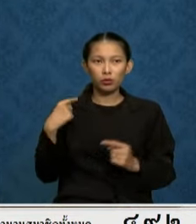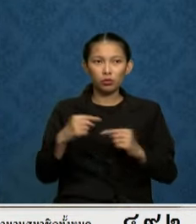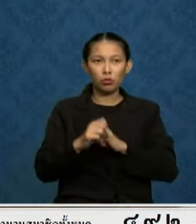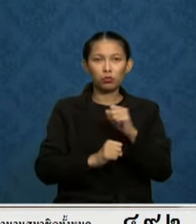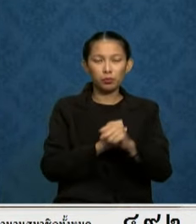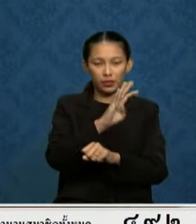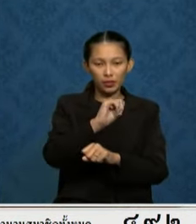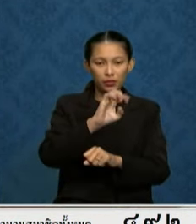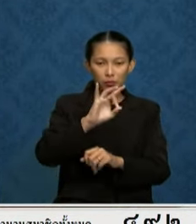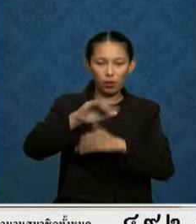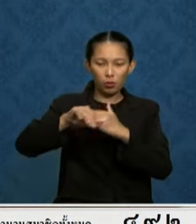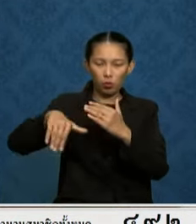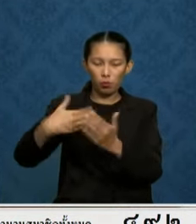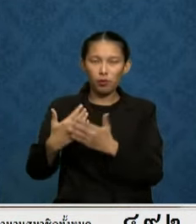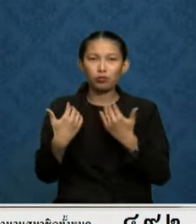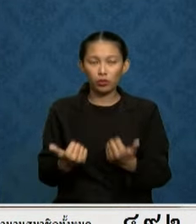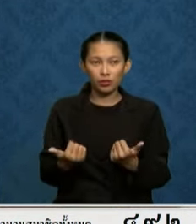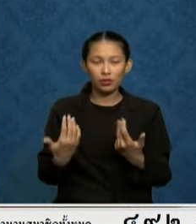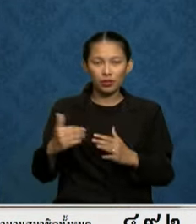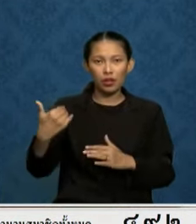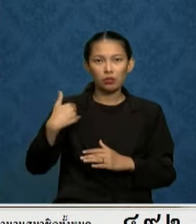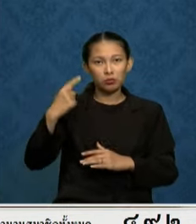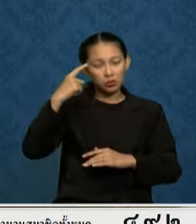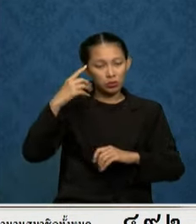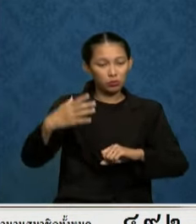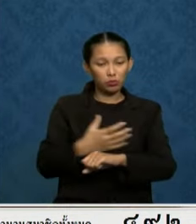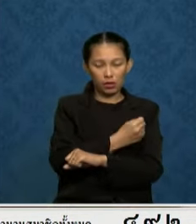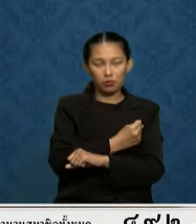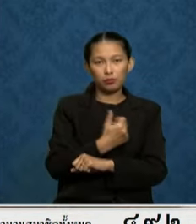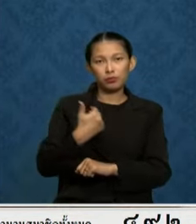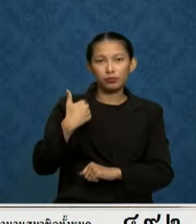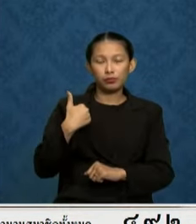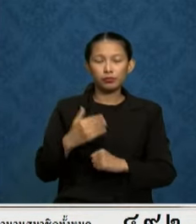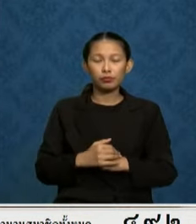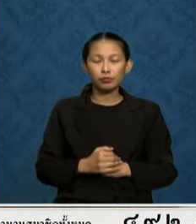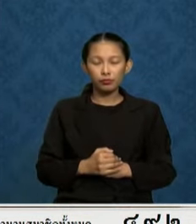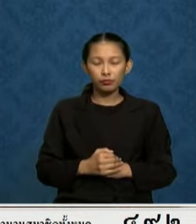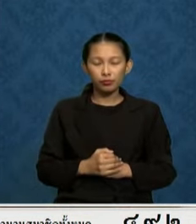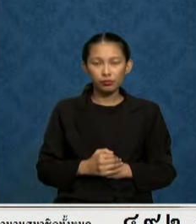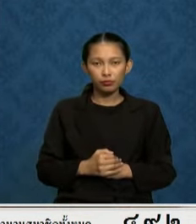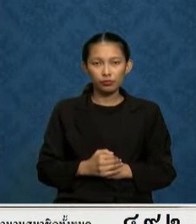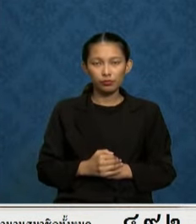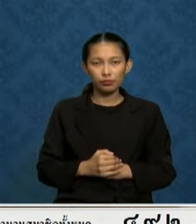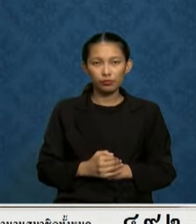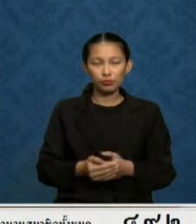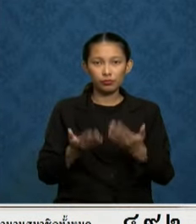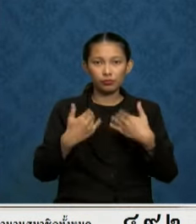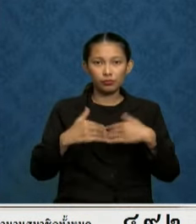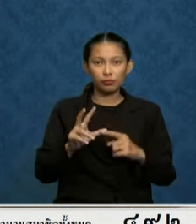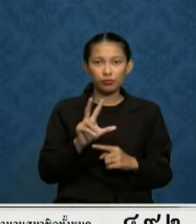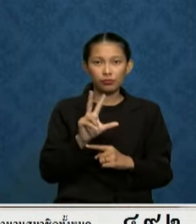48 มาจนถปัจจุบัลแล้วกเป็คดีที่มีมลหถfir classified ทางการเมืองประเด็นที่สามครับ